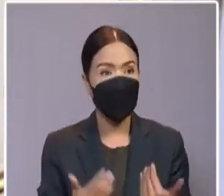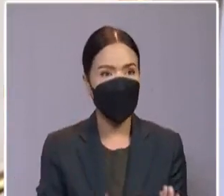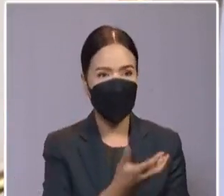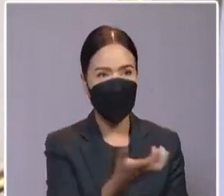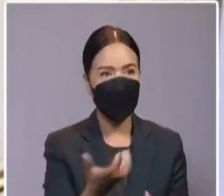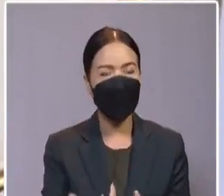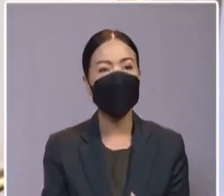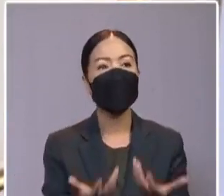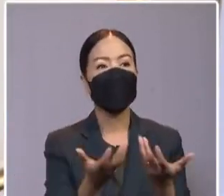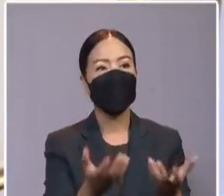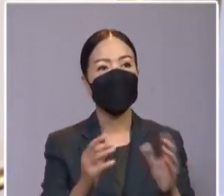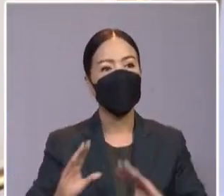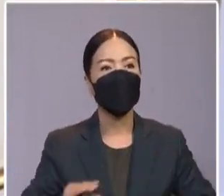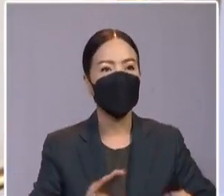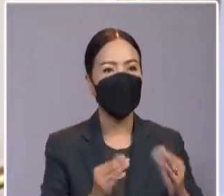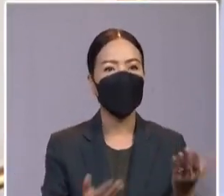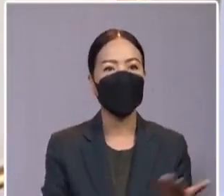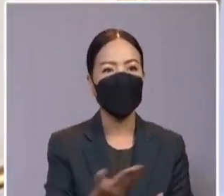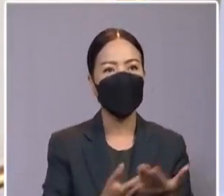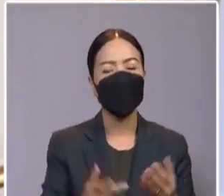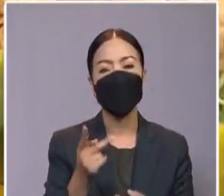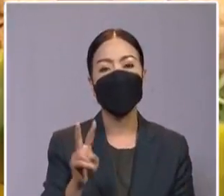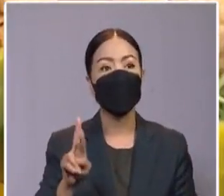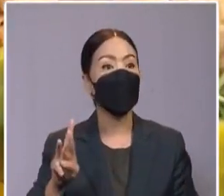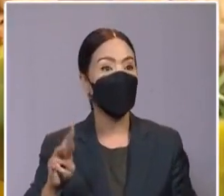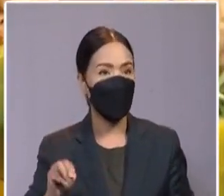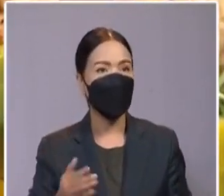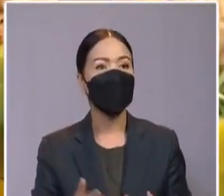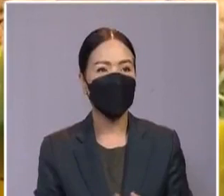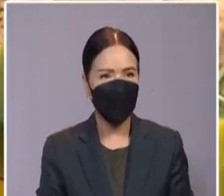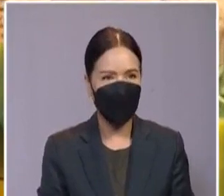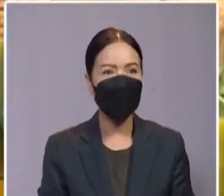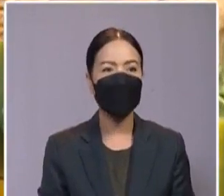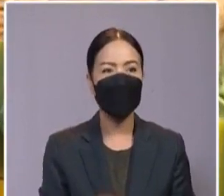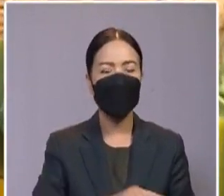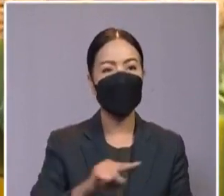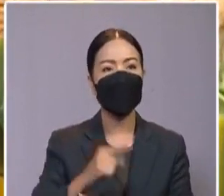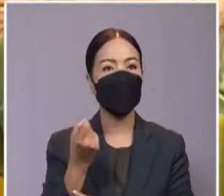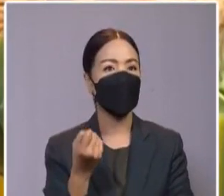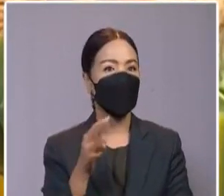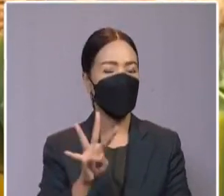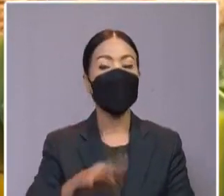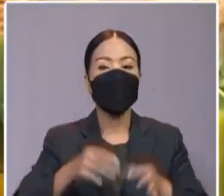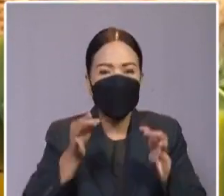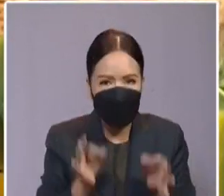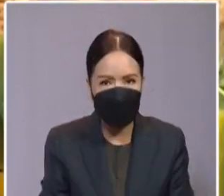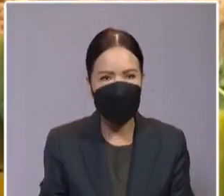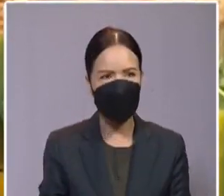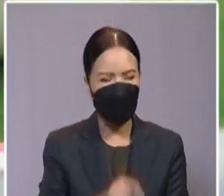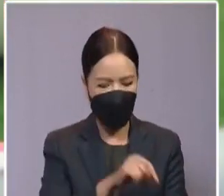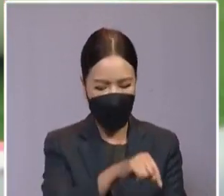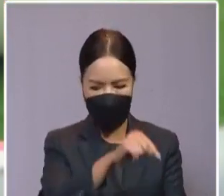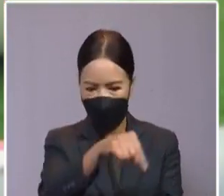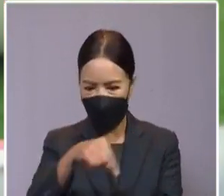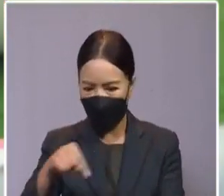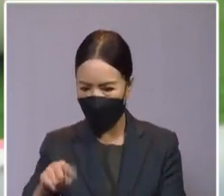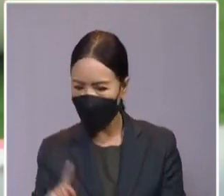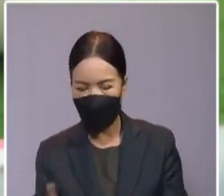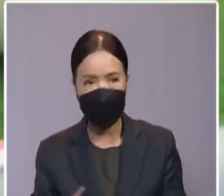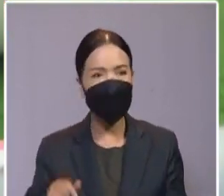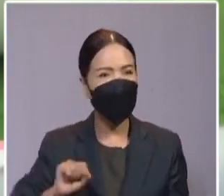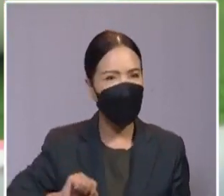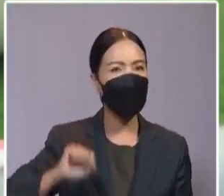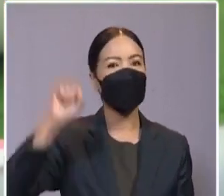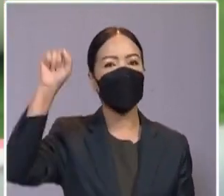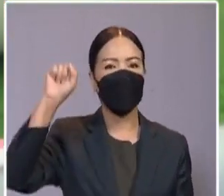มาเสริมมื้อเที่ยงให้กับที่ประชุมครมด้วยแล้วเขาก็จะมีการตัดสินกันในวันที่ 14นี้นะคะว่าเมนูไหนจะเป็นเมนูที่